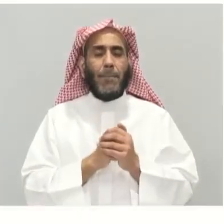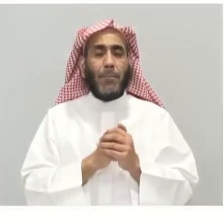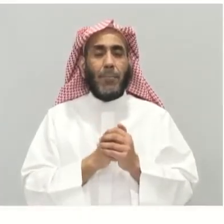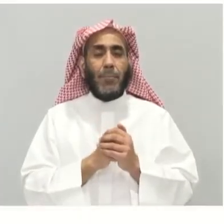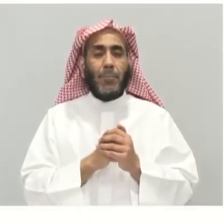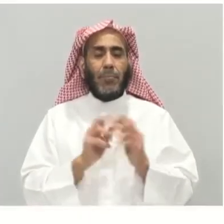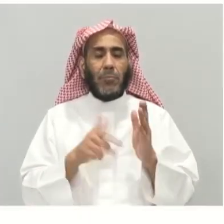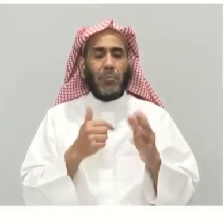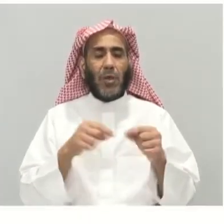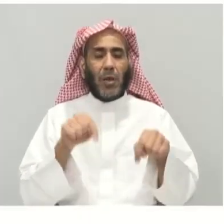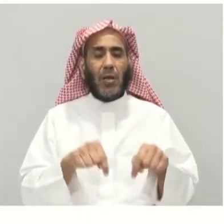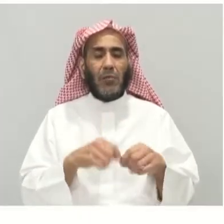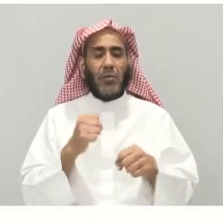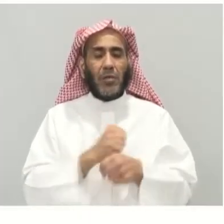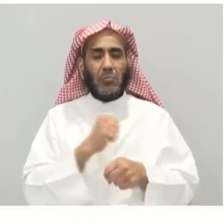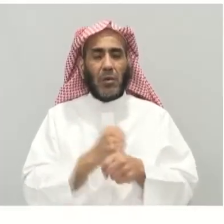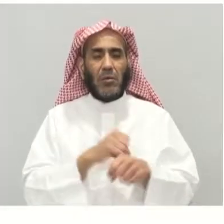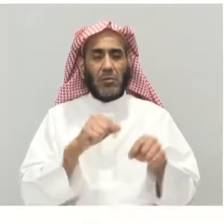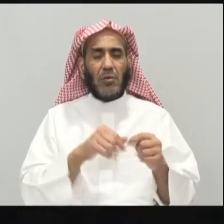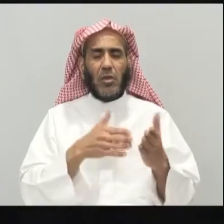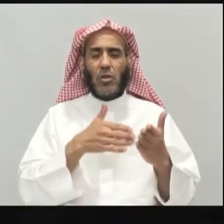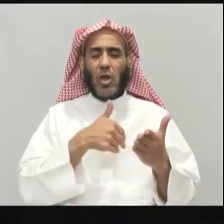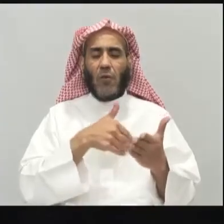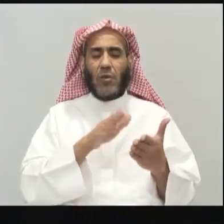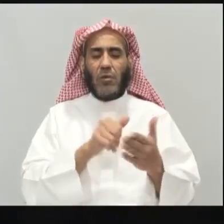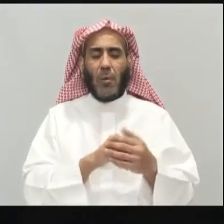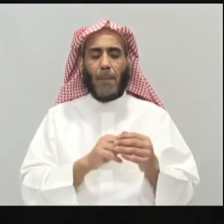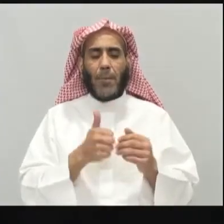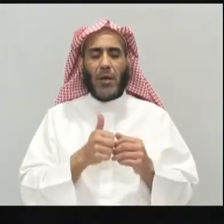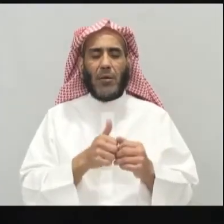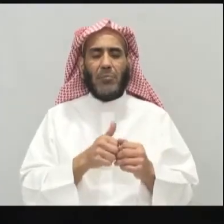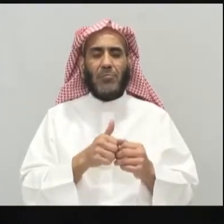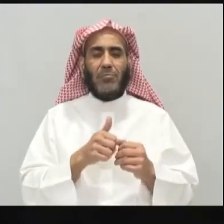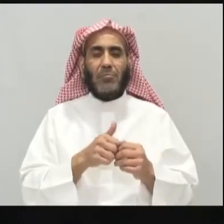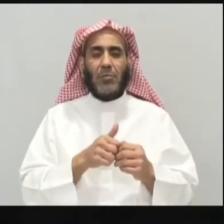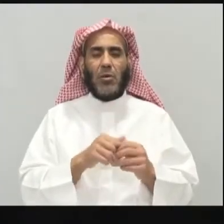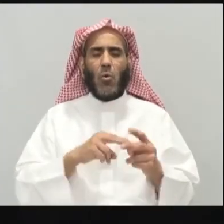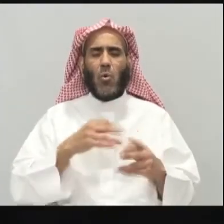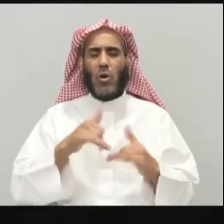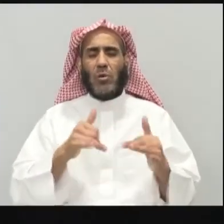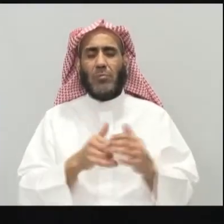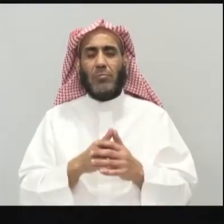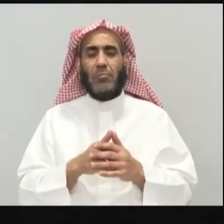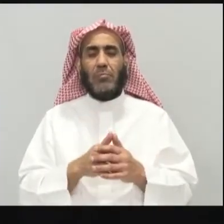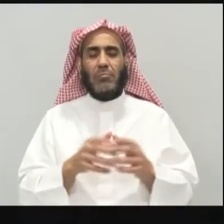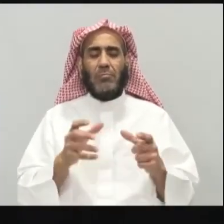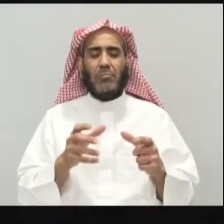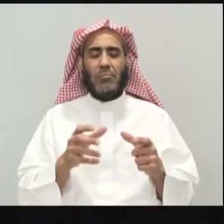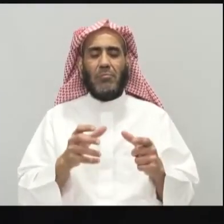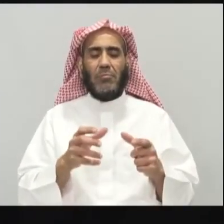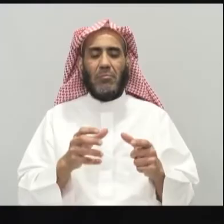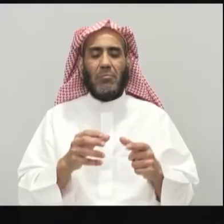هنبدا الان في تطبيق العملي للاطلاع بالفرشاه بامكاننا نطليها بعده طرق سواء كان باستخدام